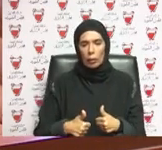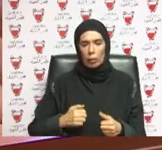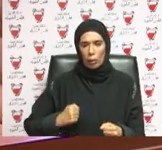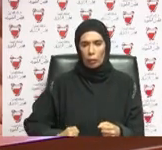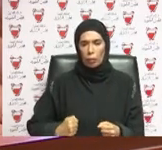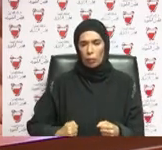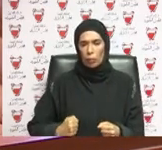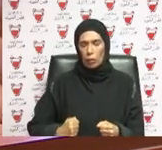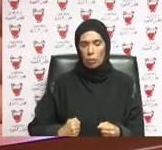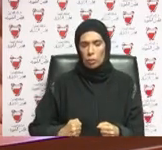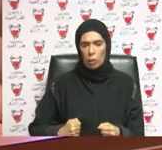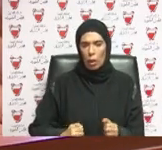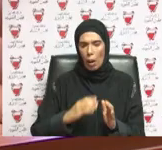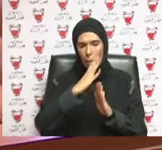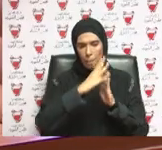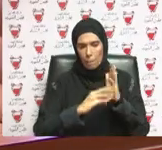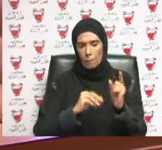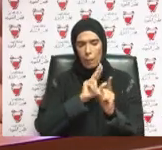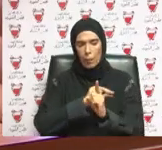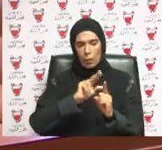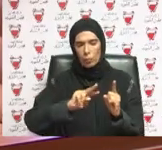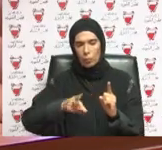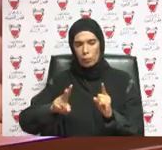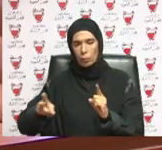منارة ونموذجا في شتى المجالات.